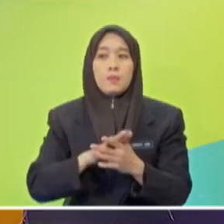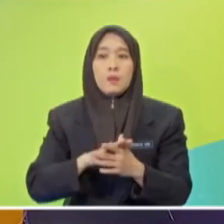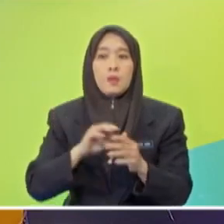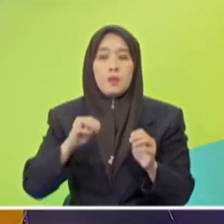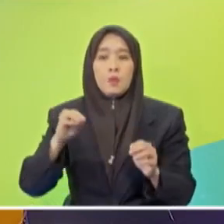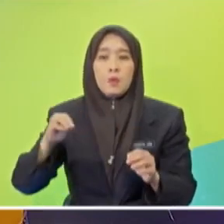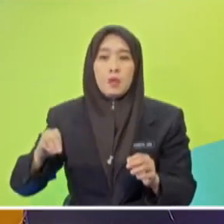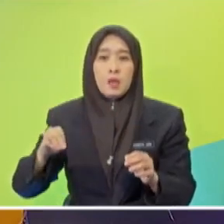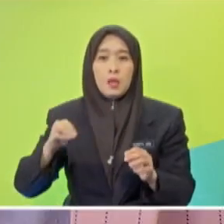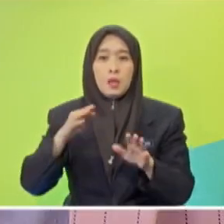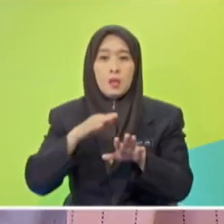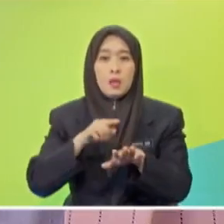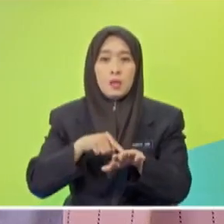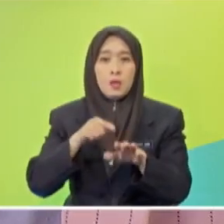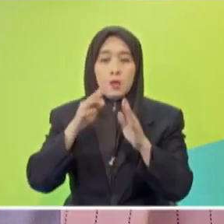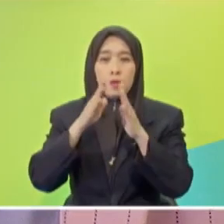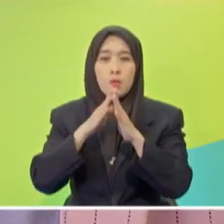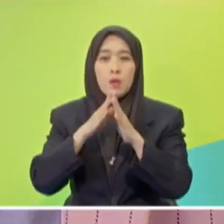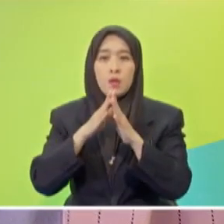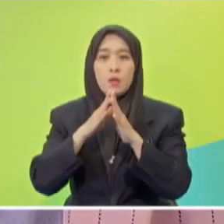selesaikan dalam bentuk